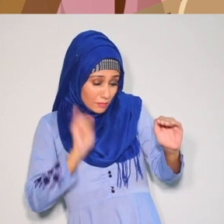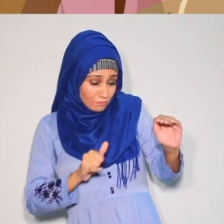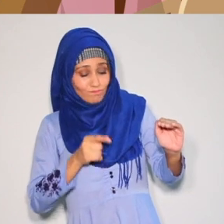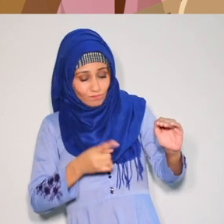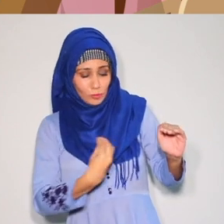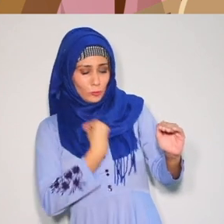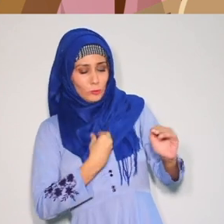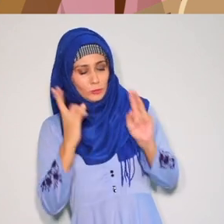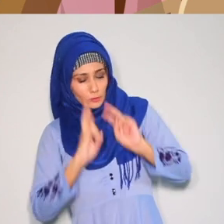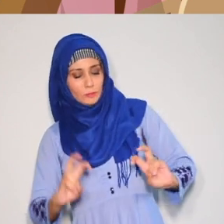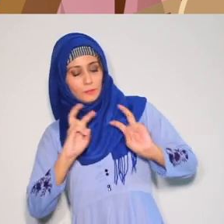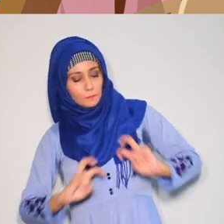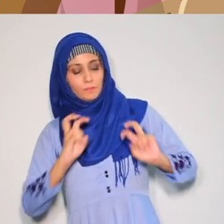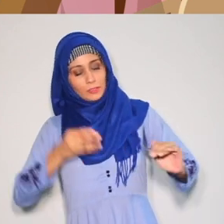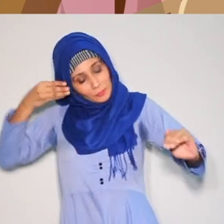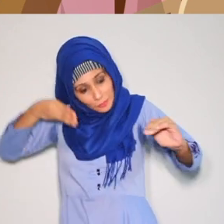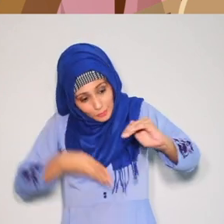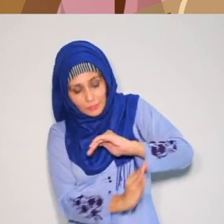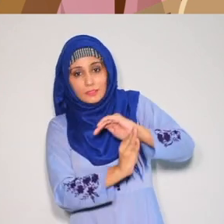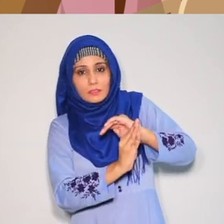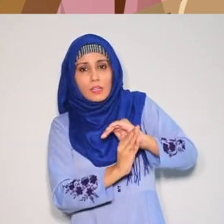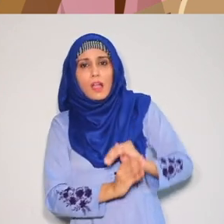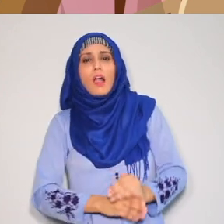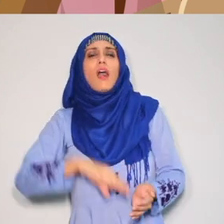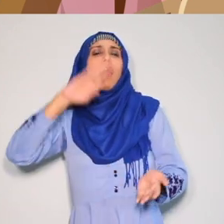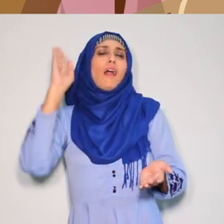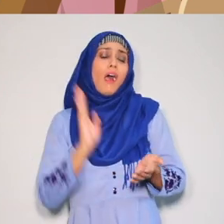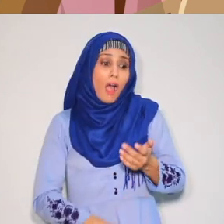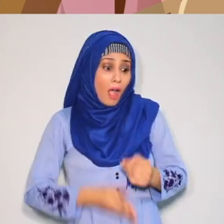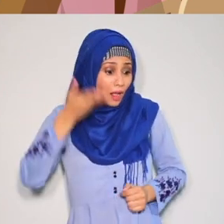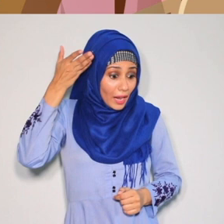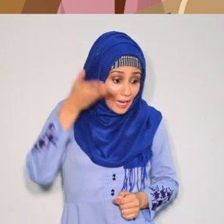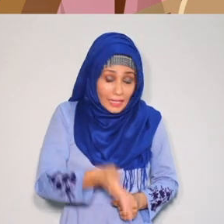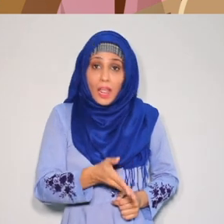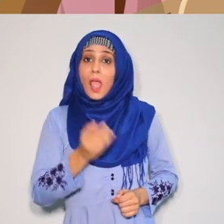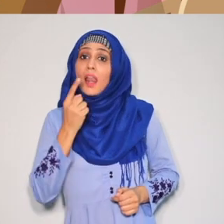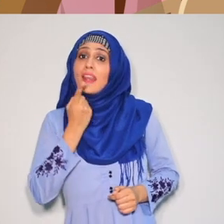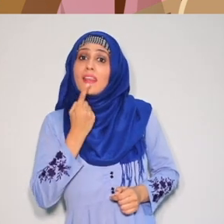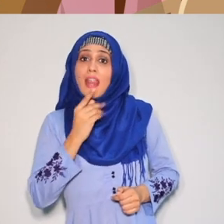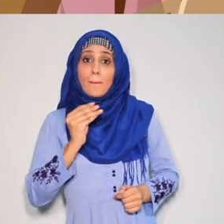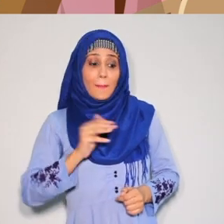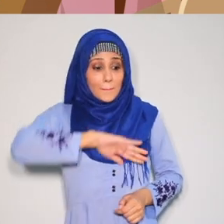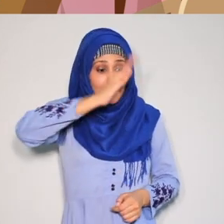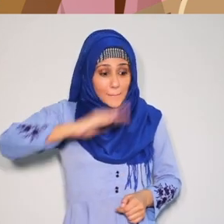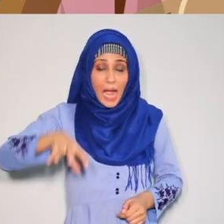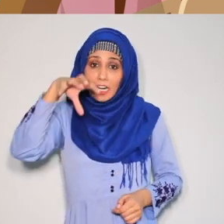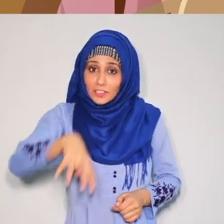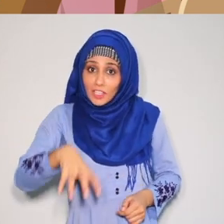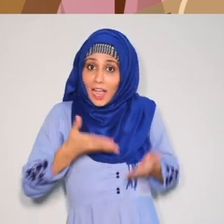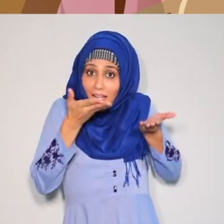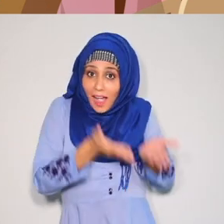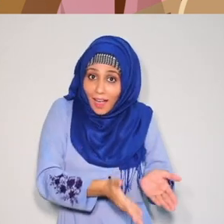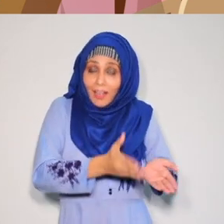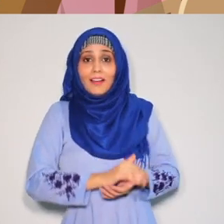सोचा और तजस्सुस के मारे अंदर चला गया। आहा, ये तो खेड़ा की नमक की